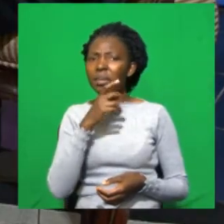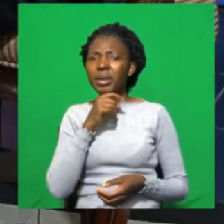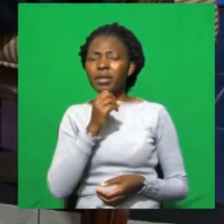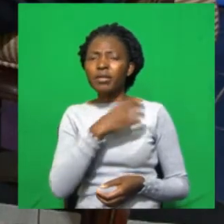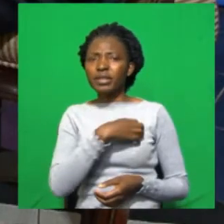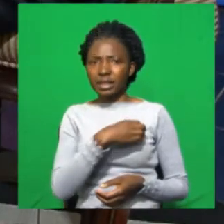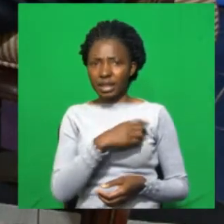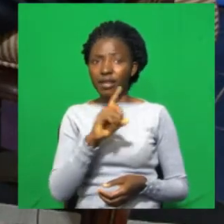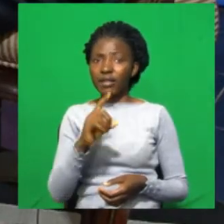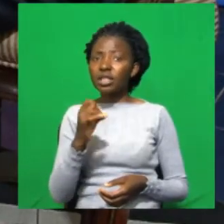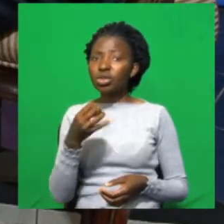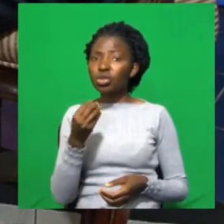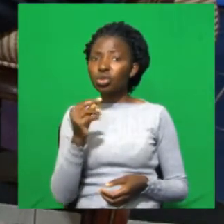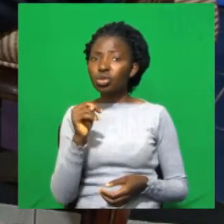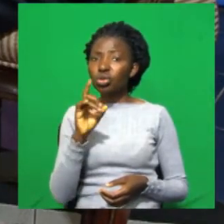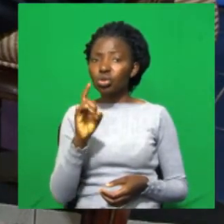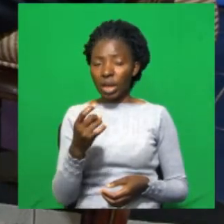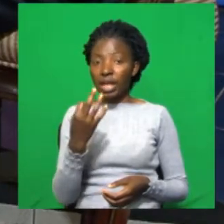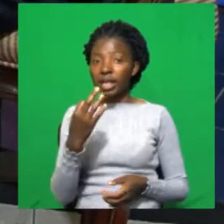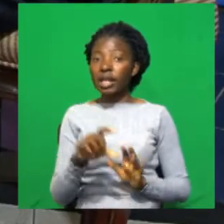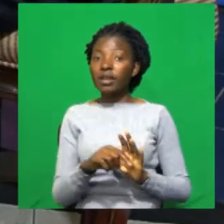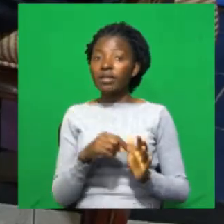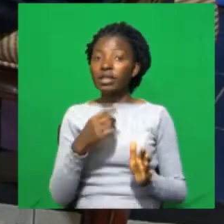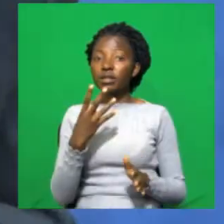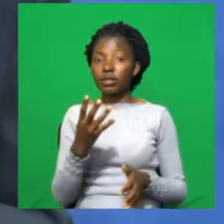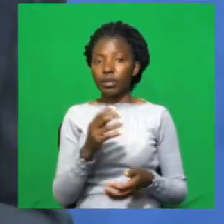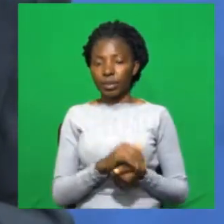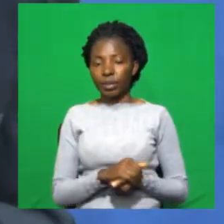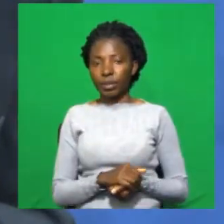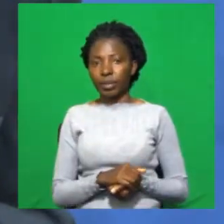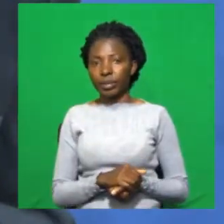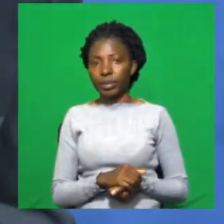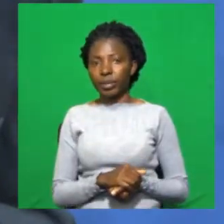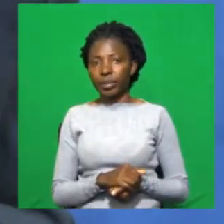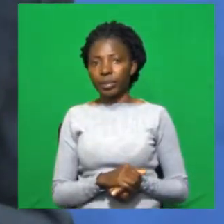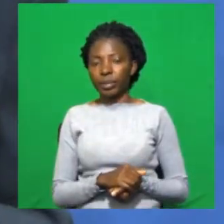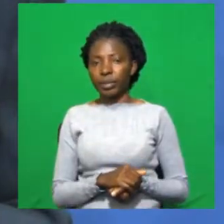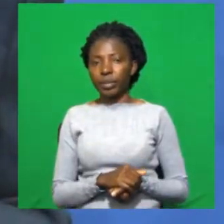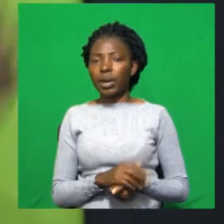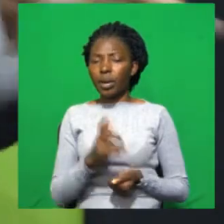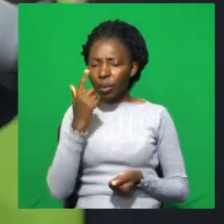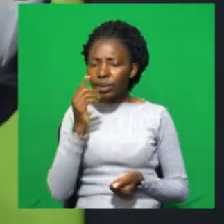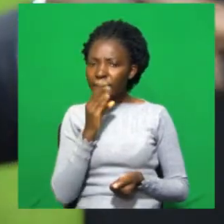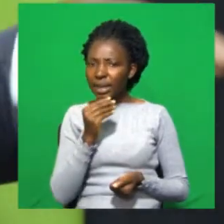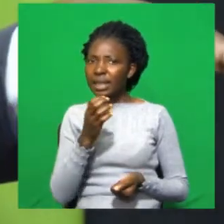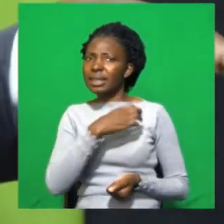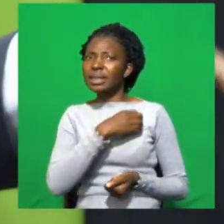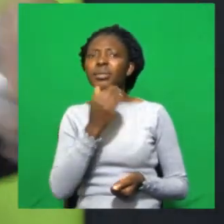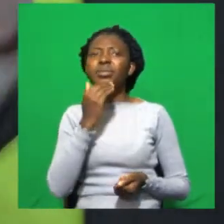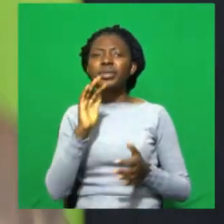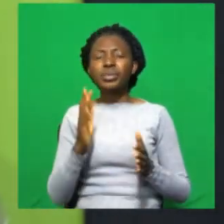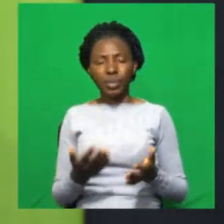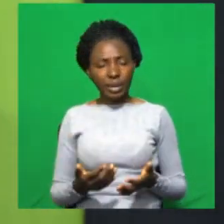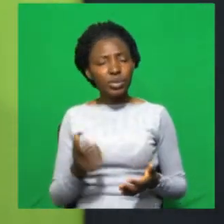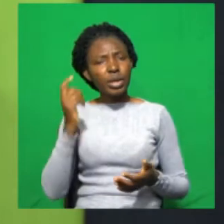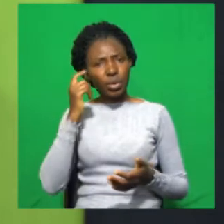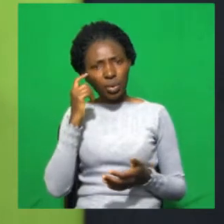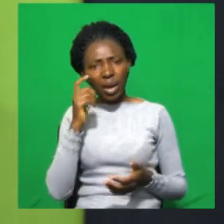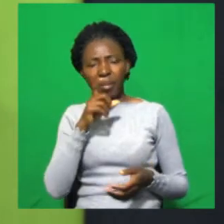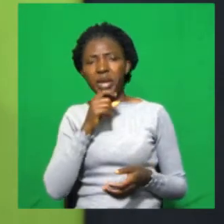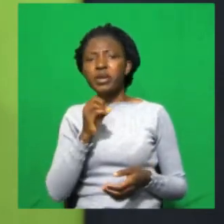Endai pana 1 John chapter 3 verse 4. 1 John. Tikangodefine kuti chivi chii, tinobva taziva